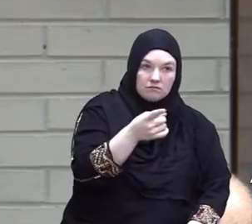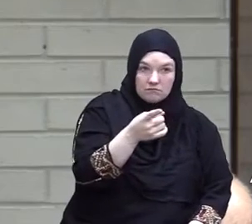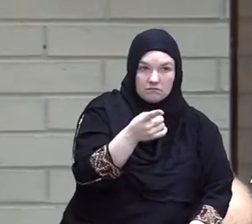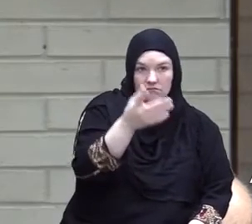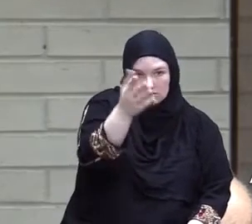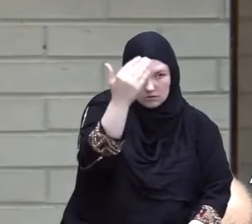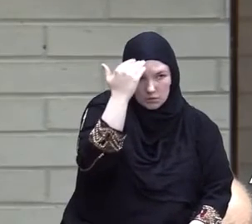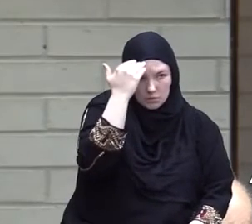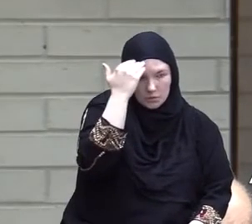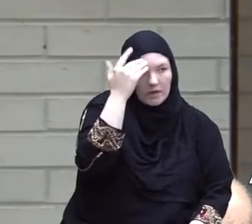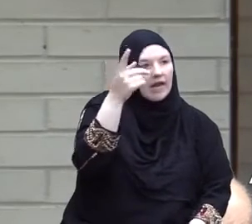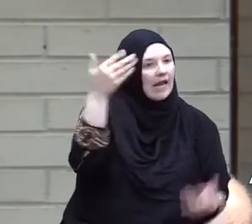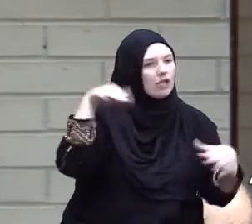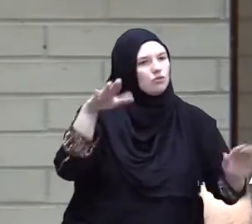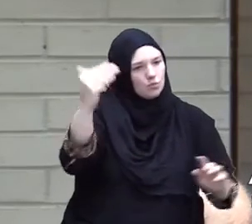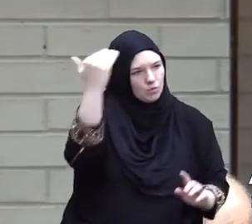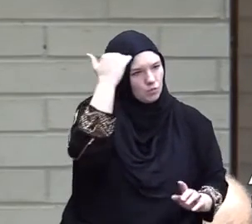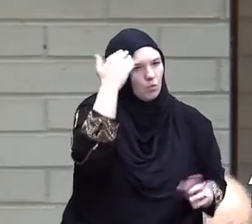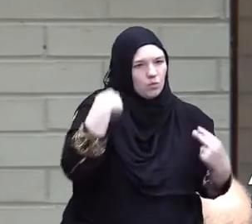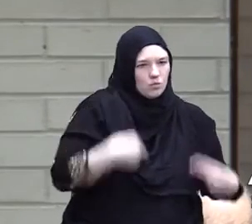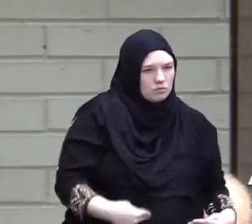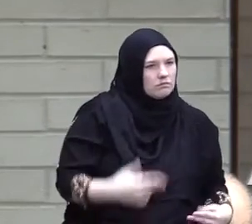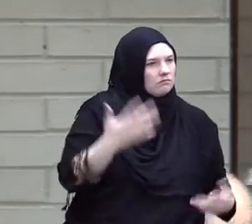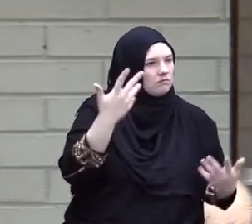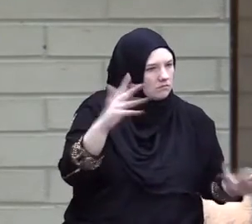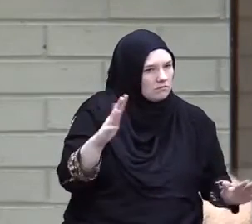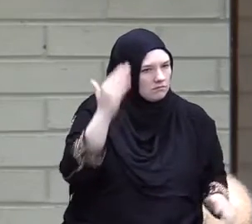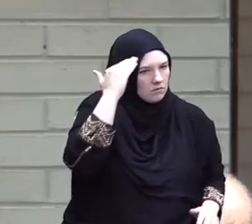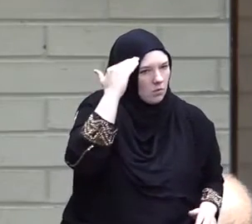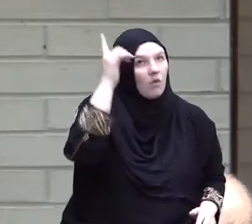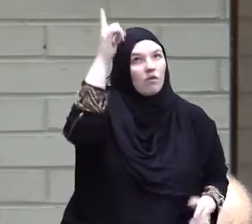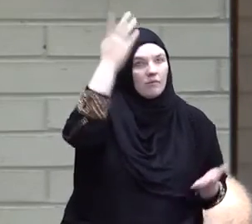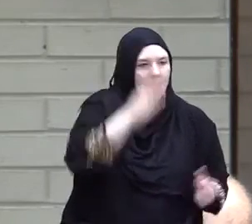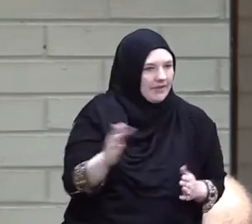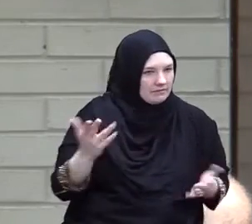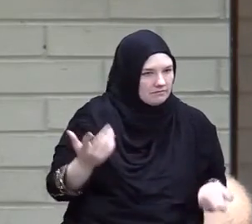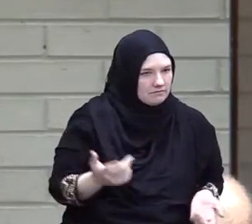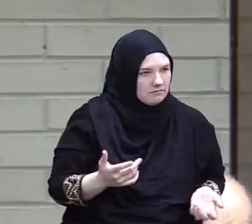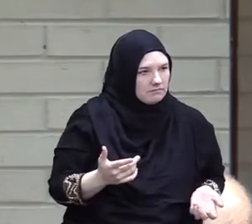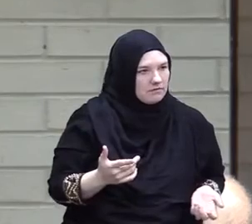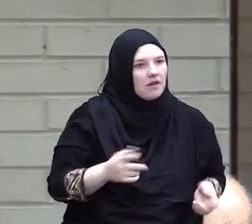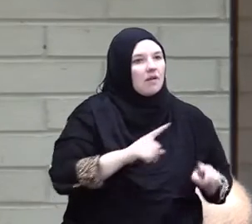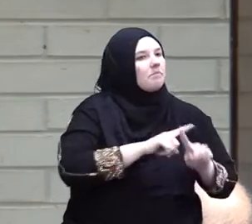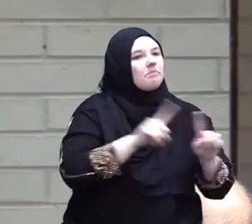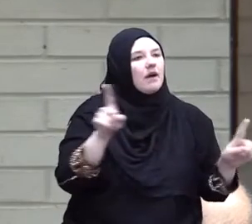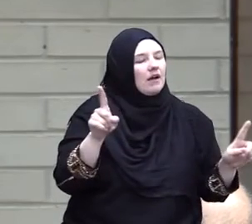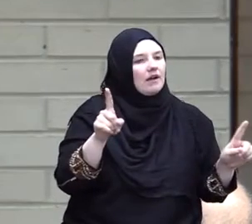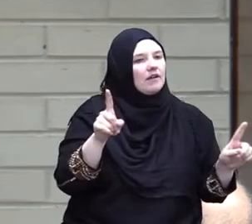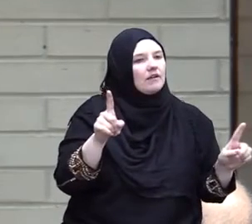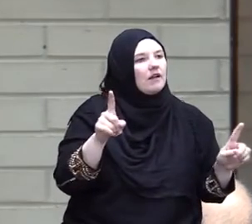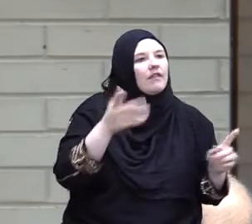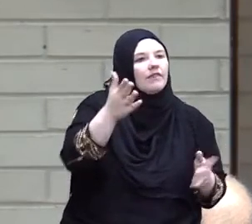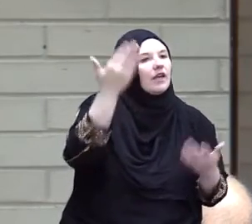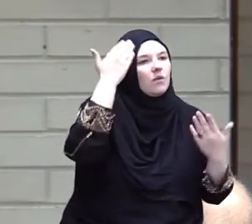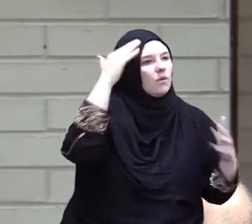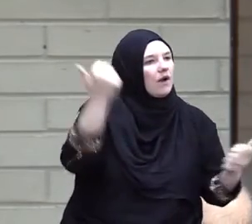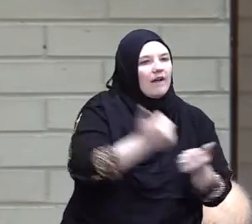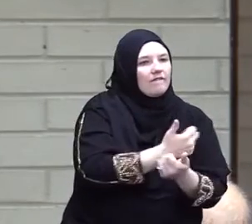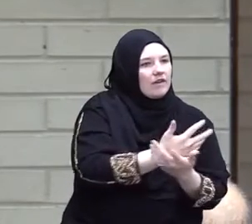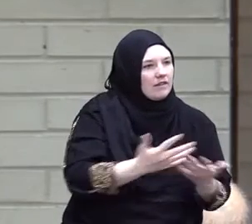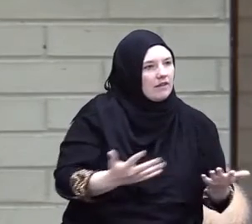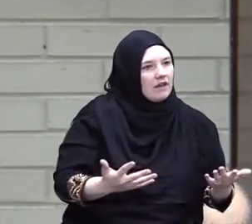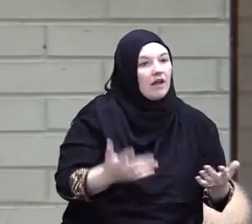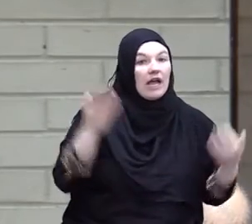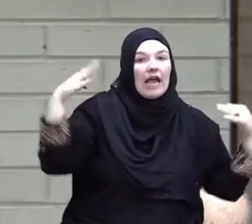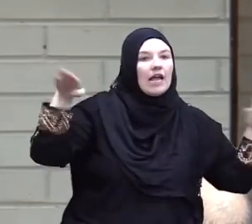angels, by definition, لا يعصون الله ما أمرهم. They are in full